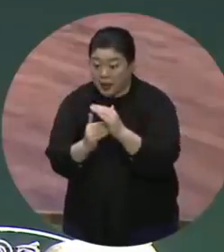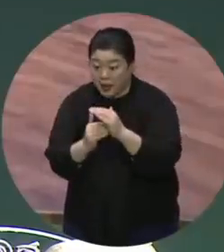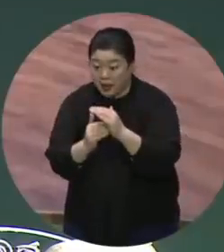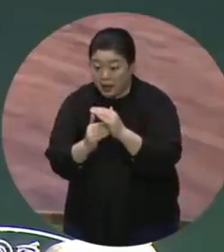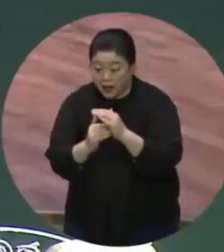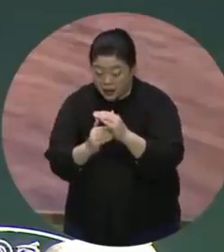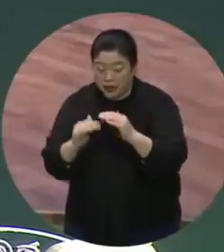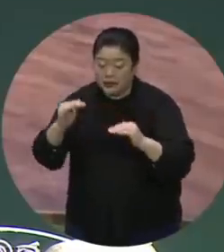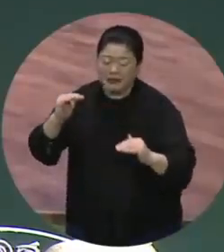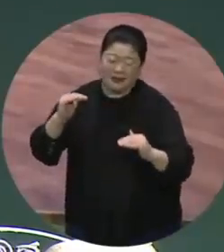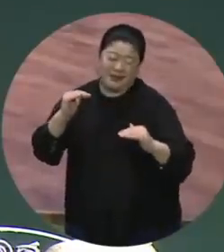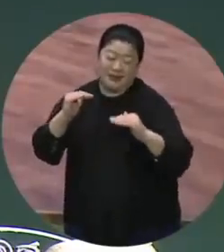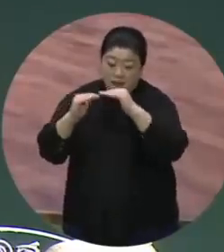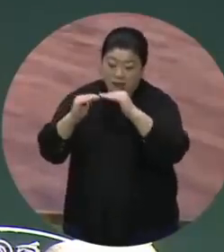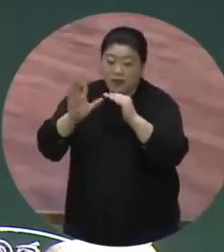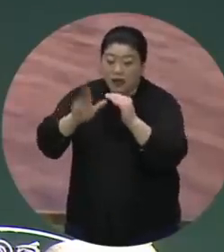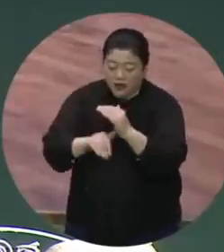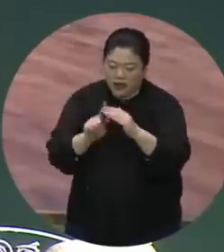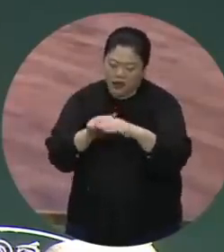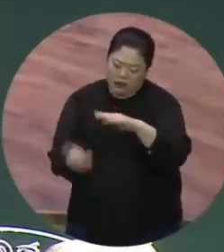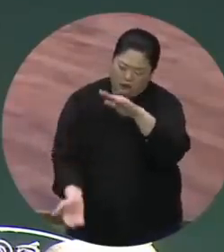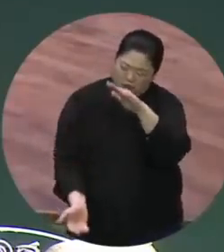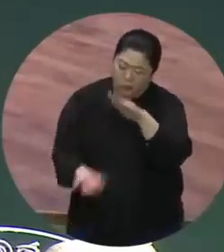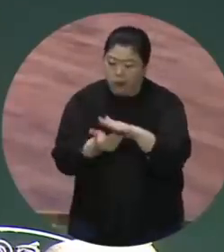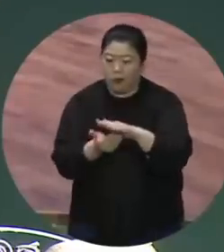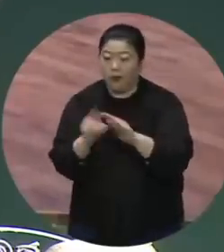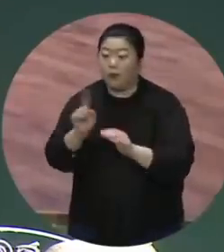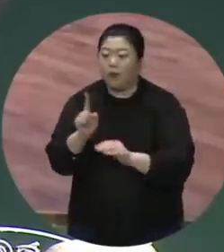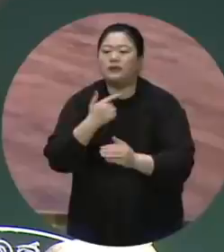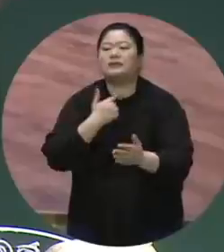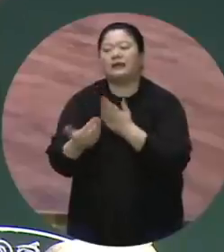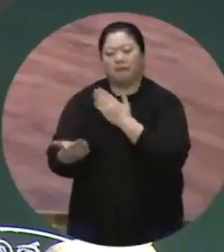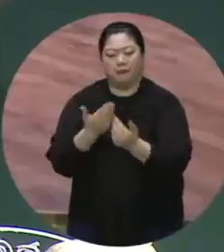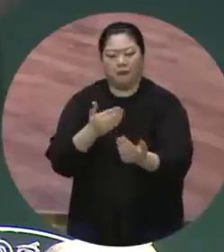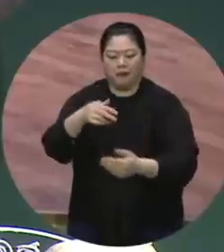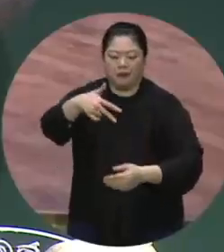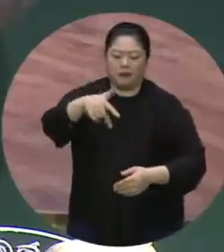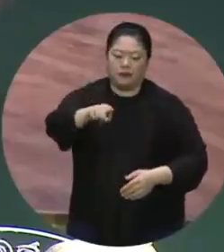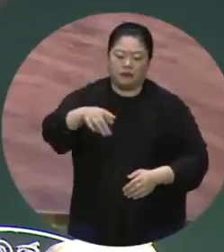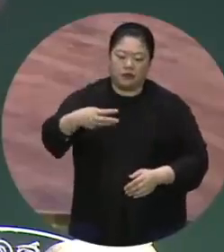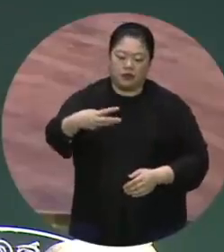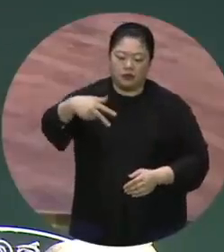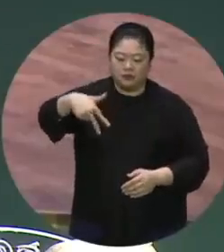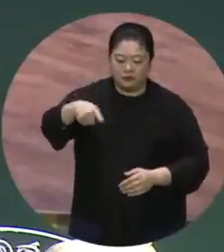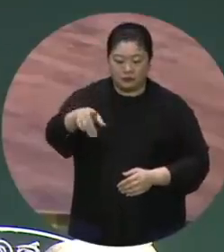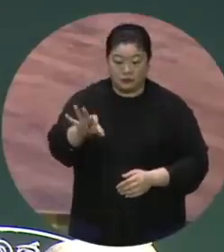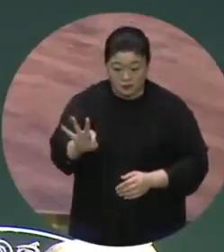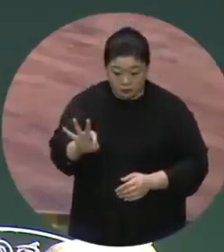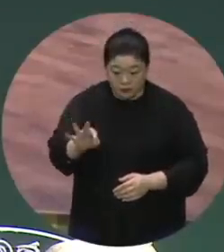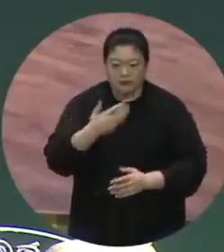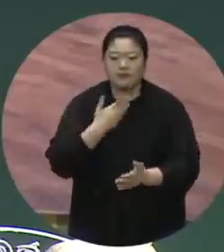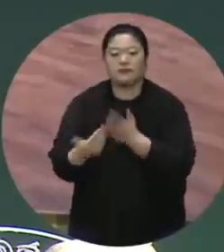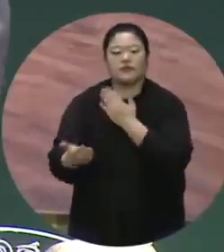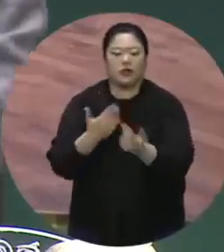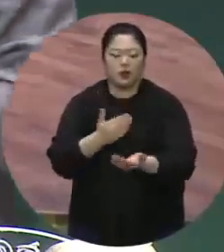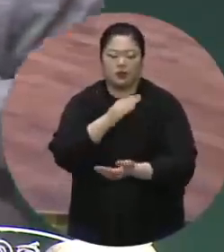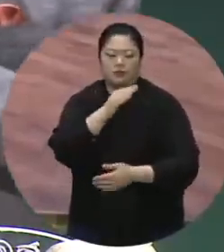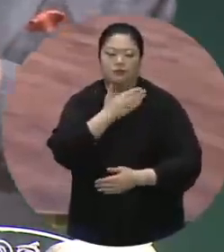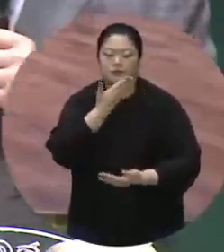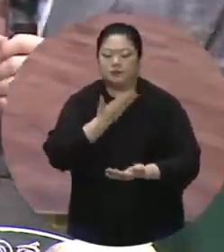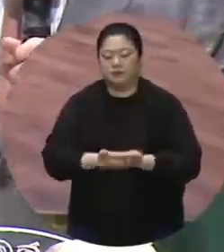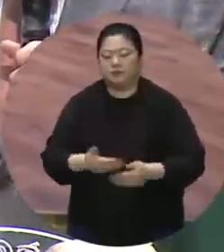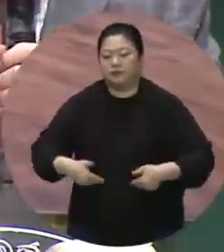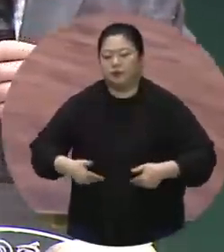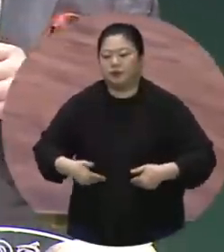높이심에 절정. 이걸 체험해야 돼요. 하나님이 높이시